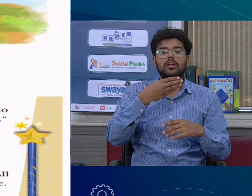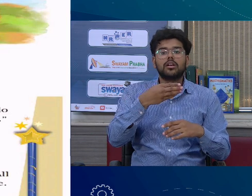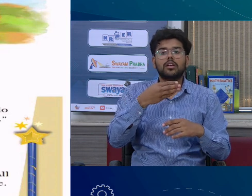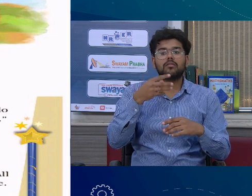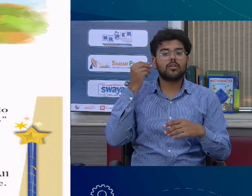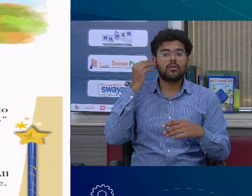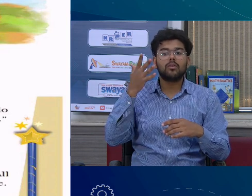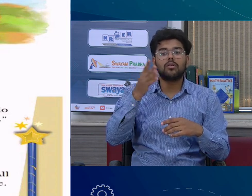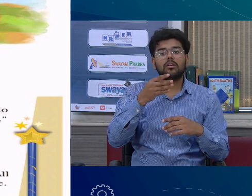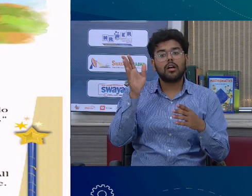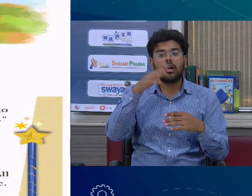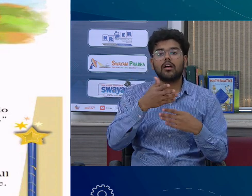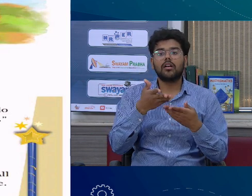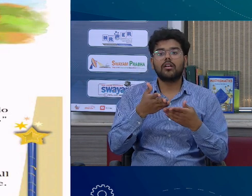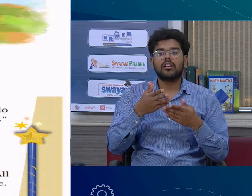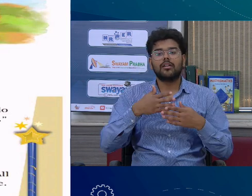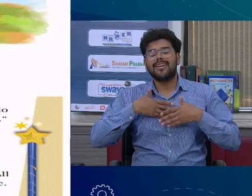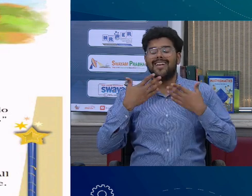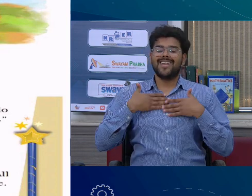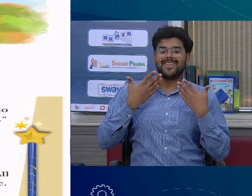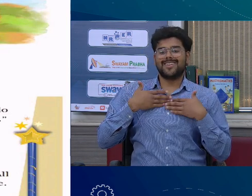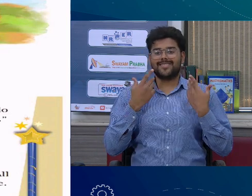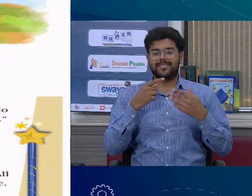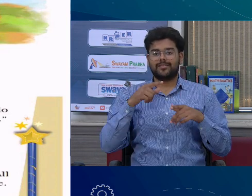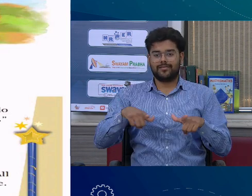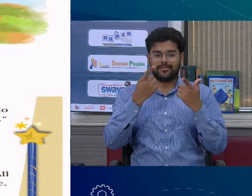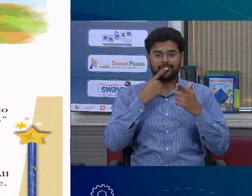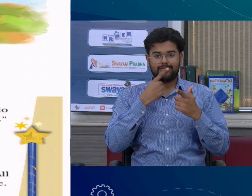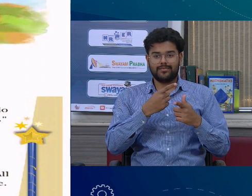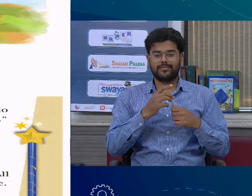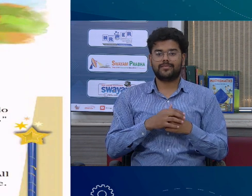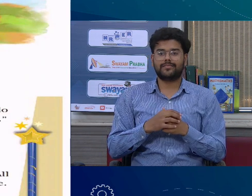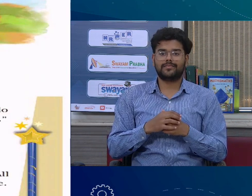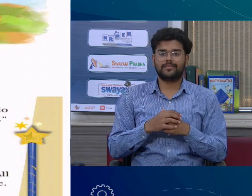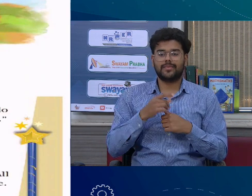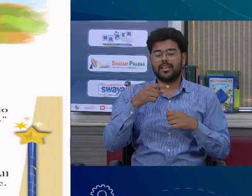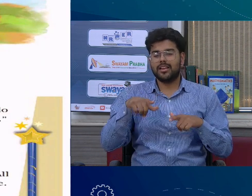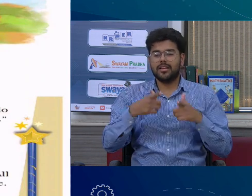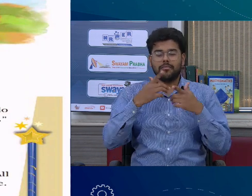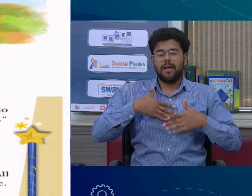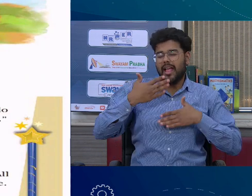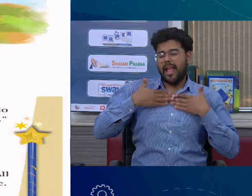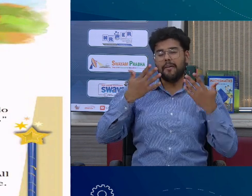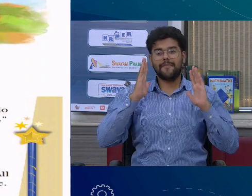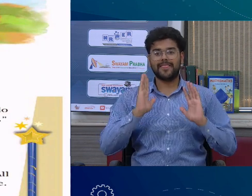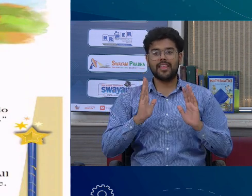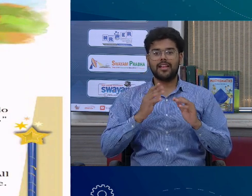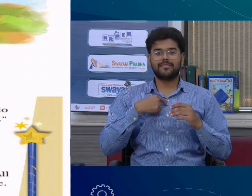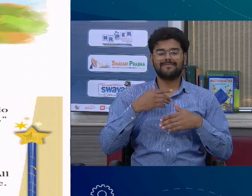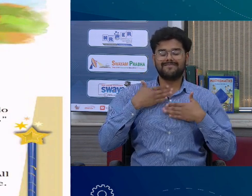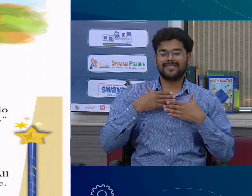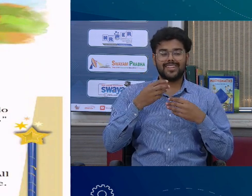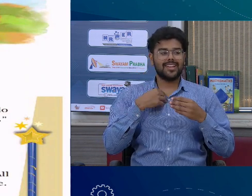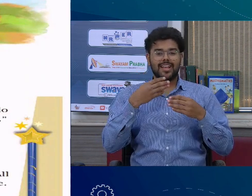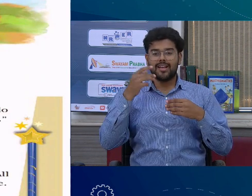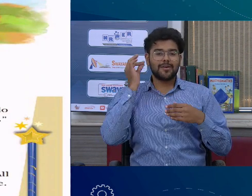थे. How happy I am, it said. The fir tree was very happy. बहुत खुश हो गया अपने सुनहरे